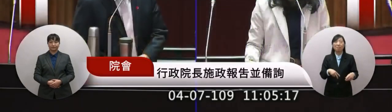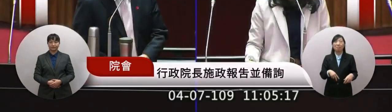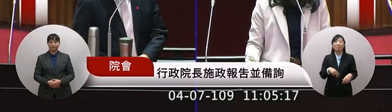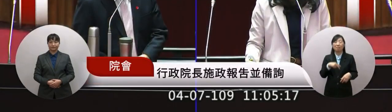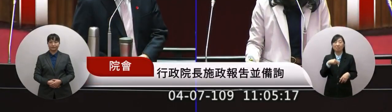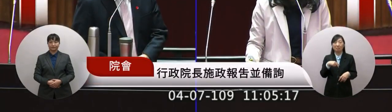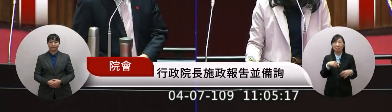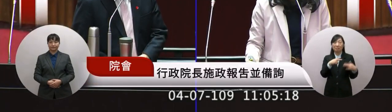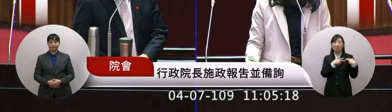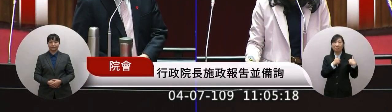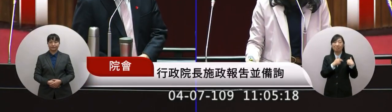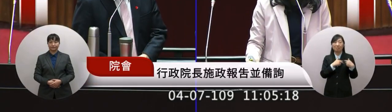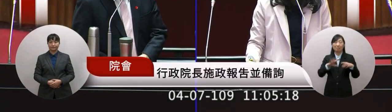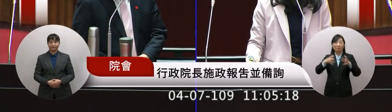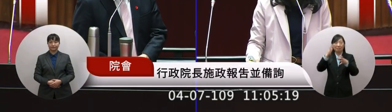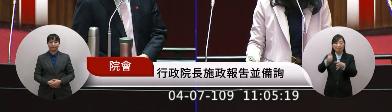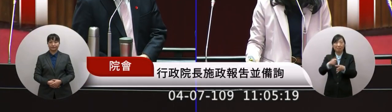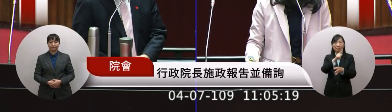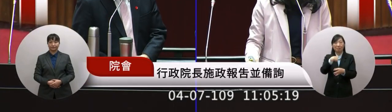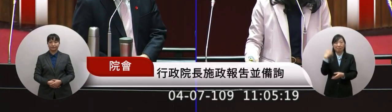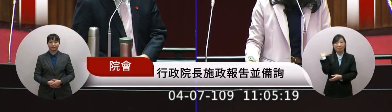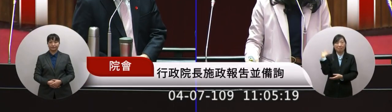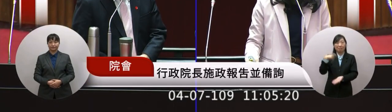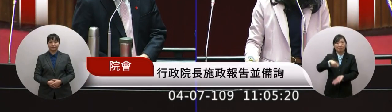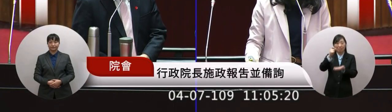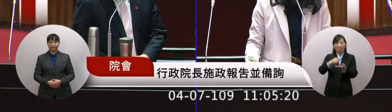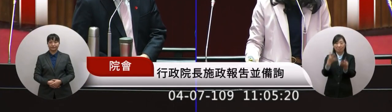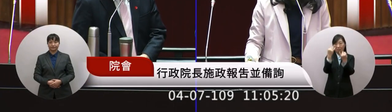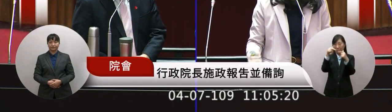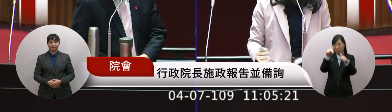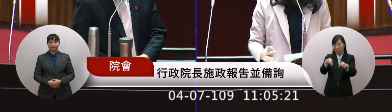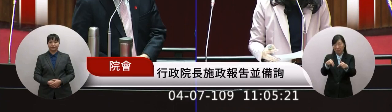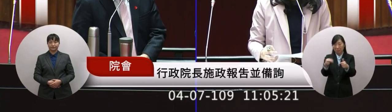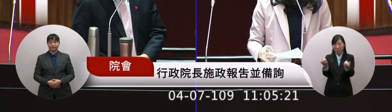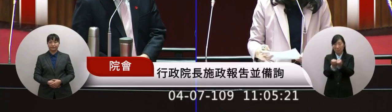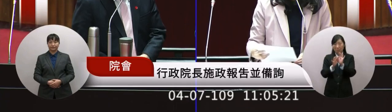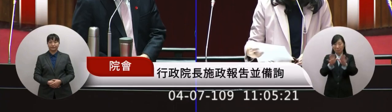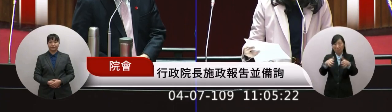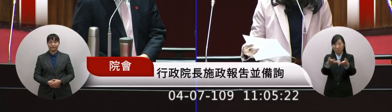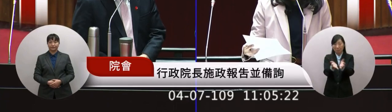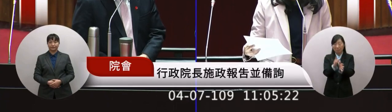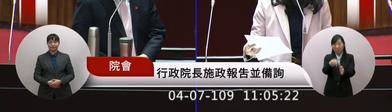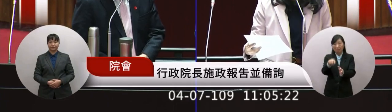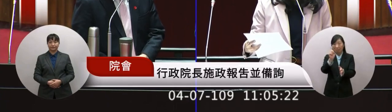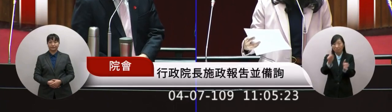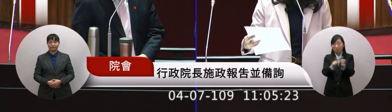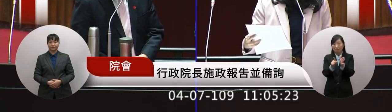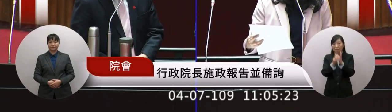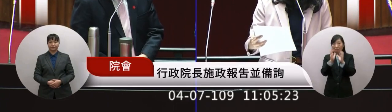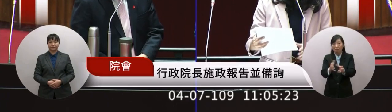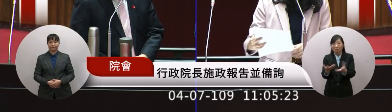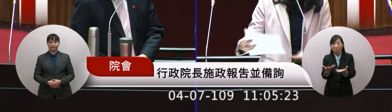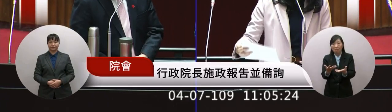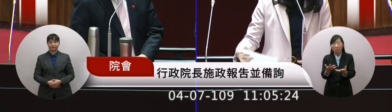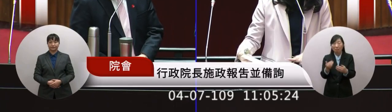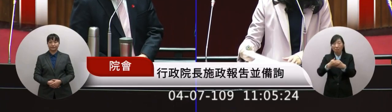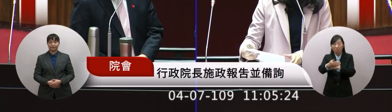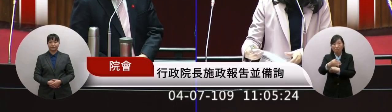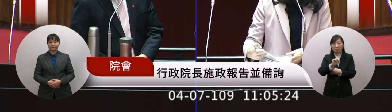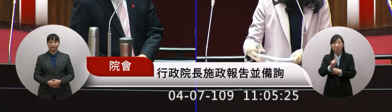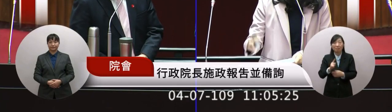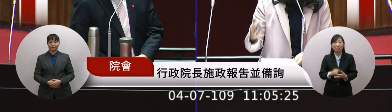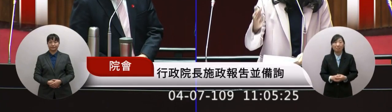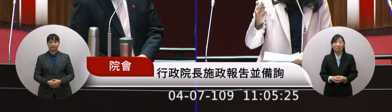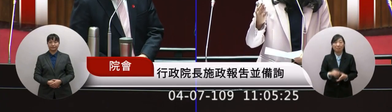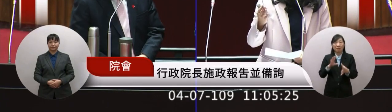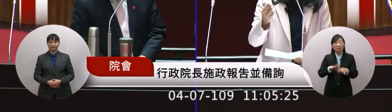所提出来的这个政见数位发展部究竟何时能够落实，何时会有进度哦？所以这个部分我想